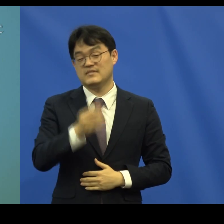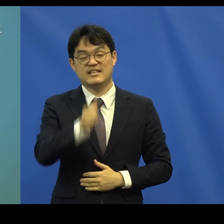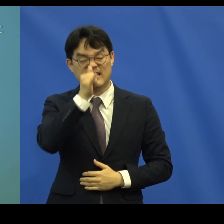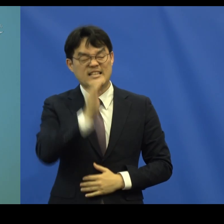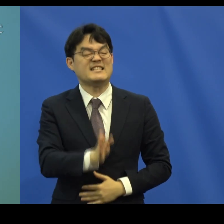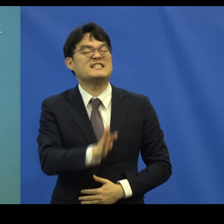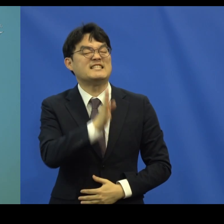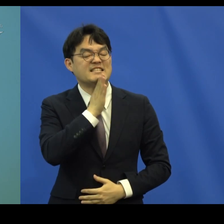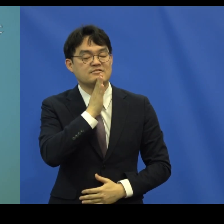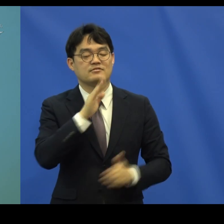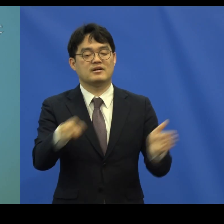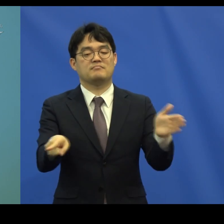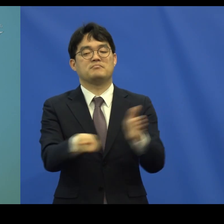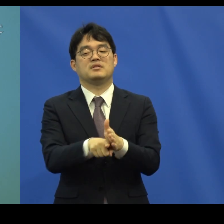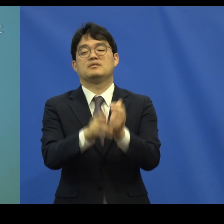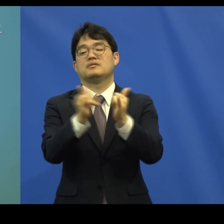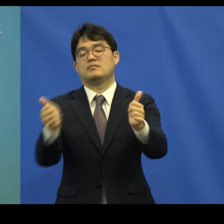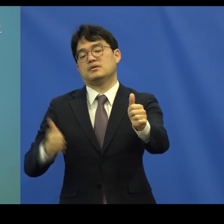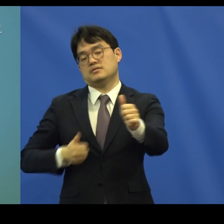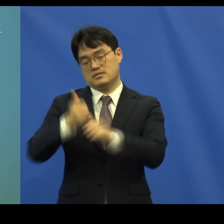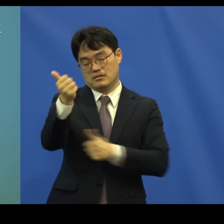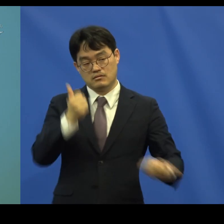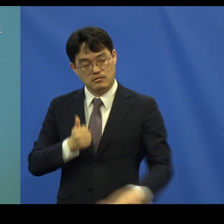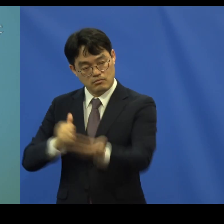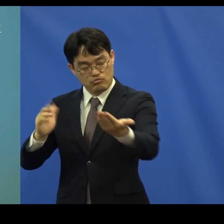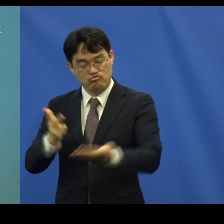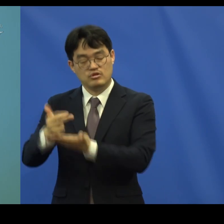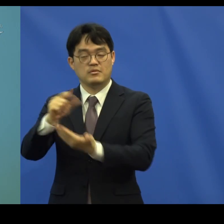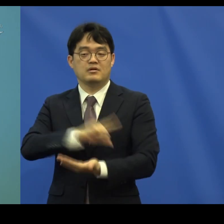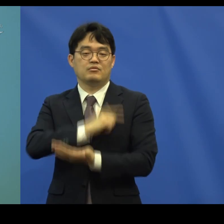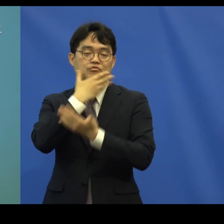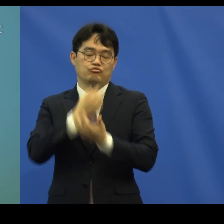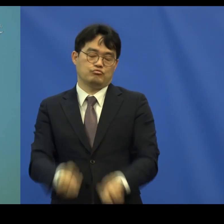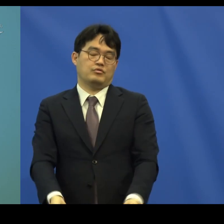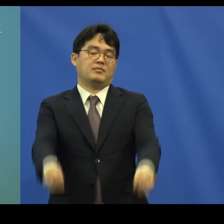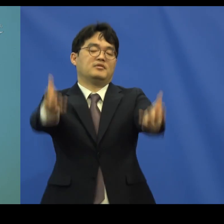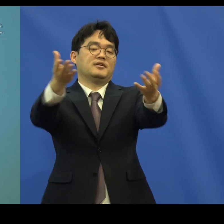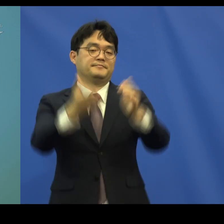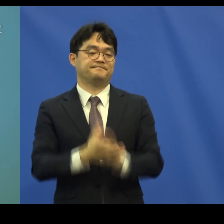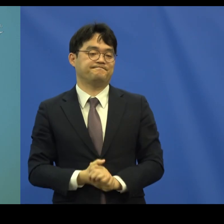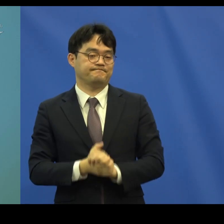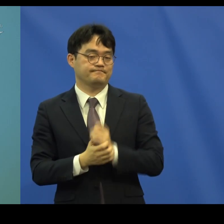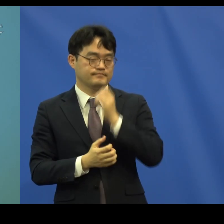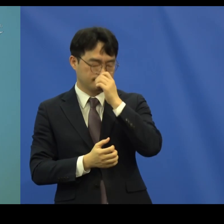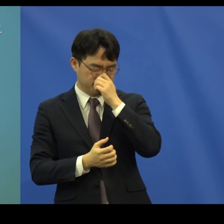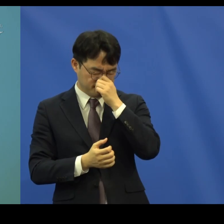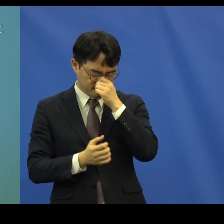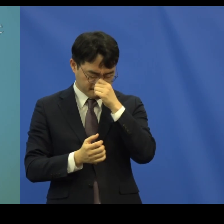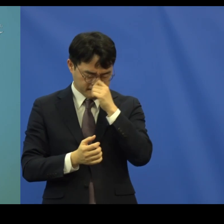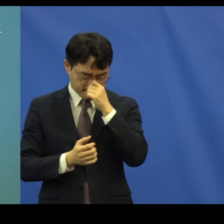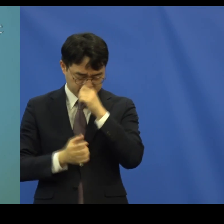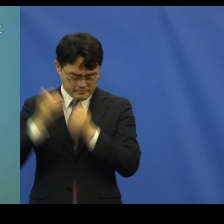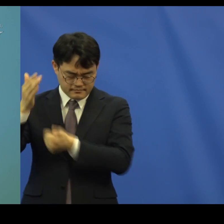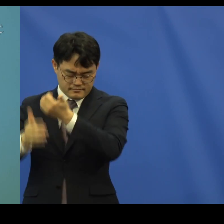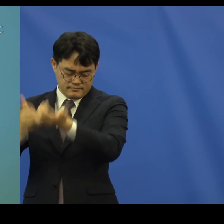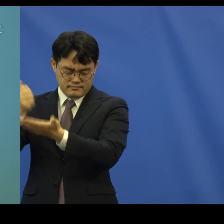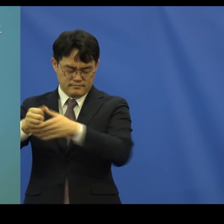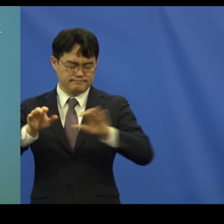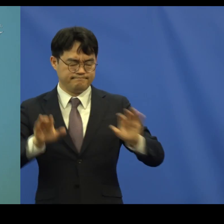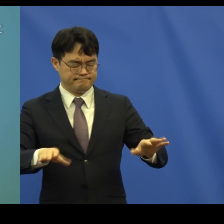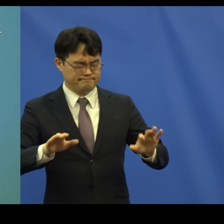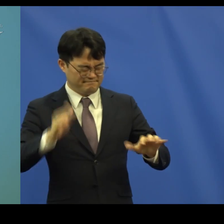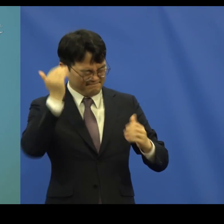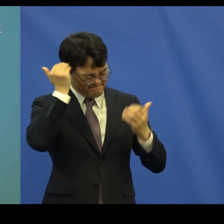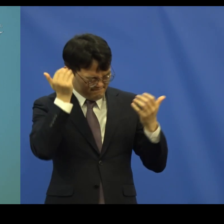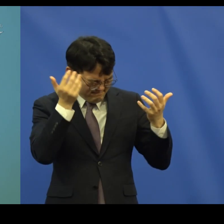진정한 신자로서 승리하는 여러분들 되시기를 주의 이름으로 축원합니다. 하나님, 오늘 또 이